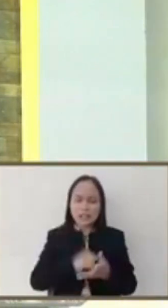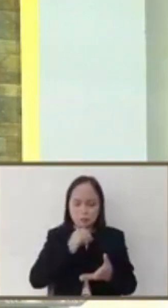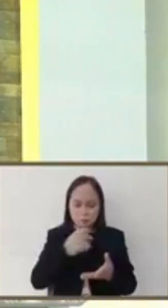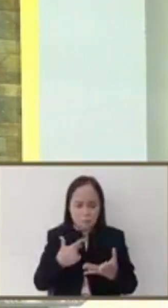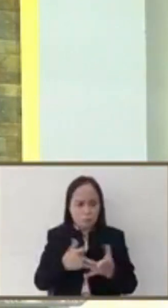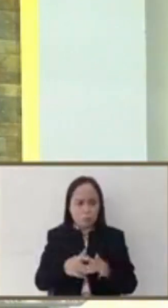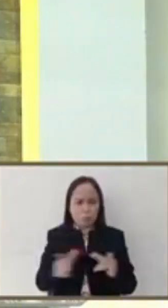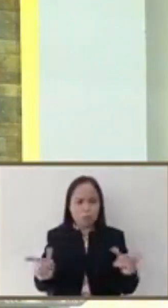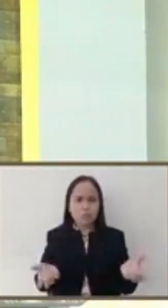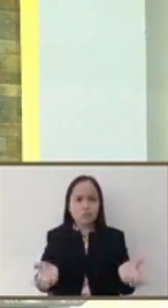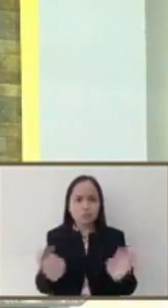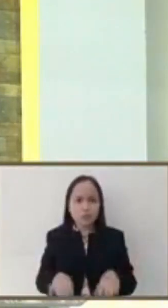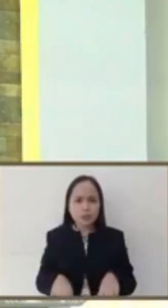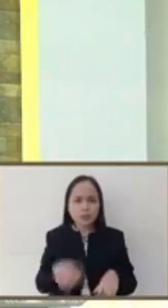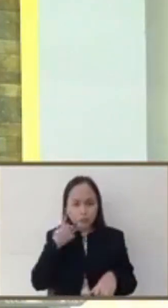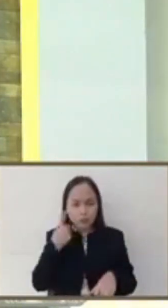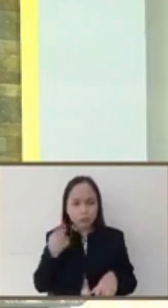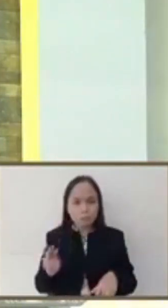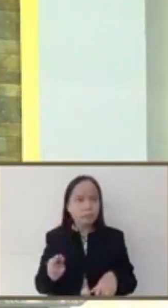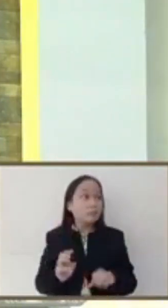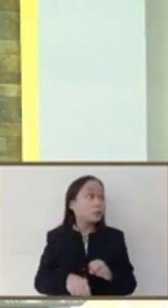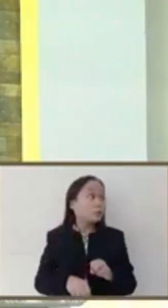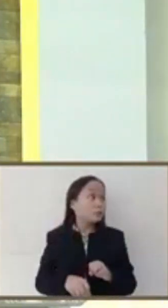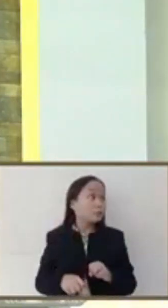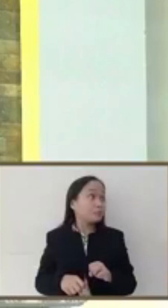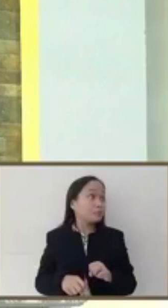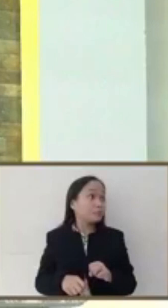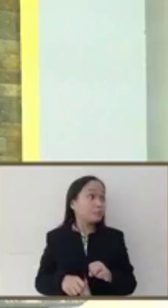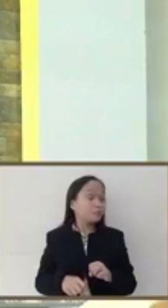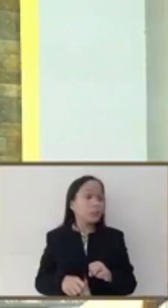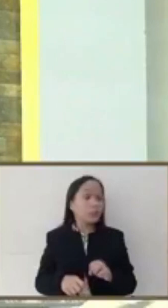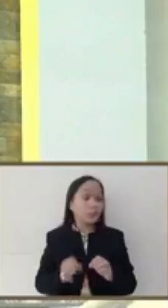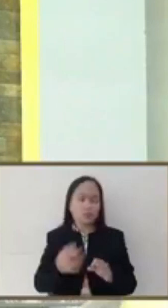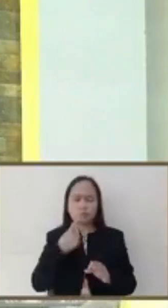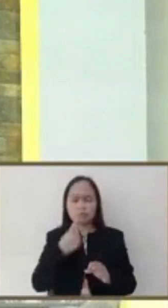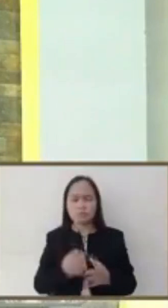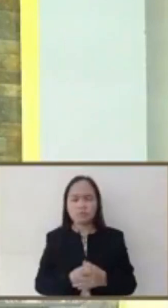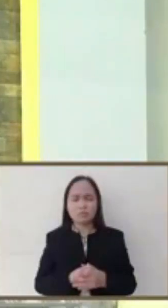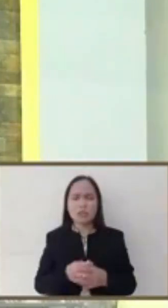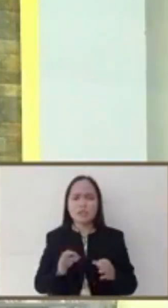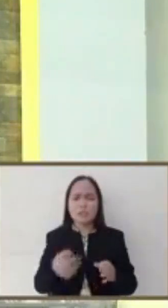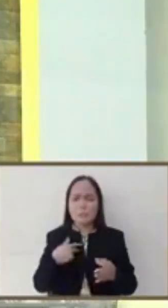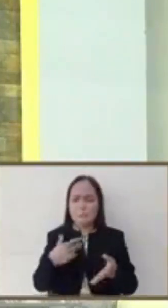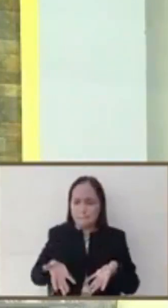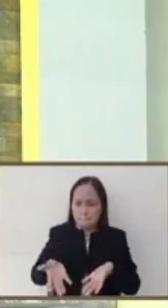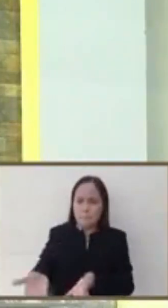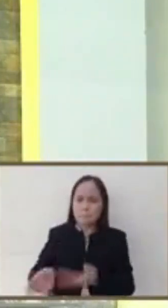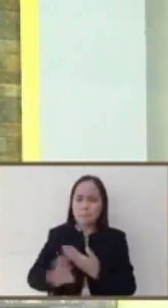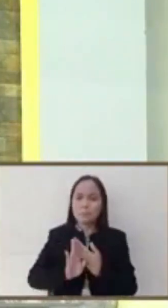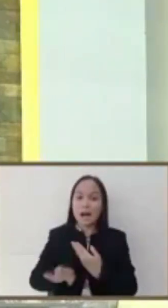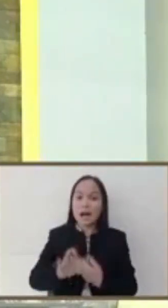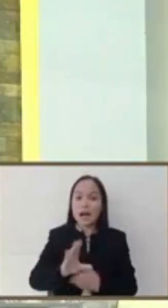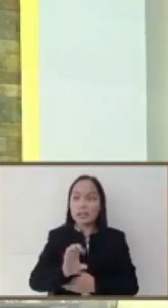kanila. And then, pagka iniisip kong ganun, na parabang ibinabalik nila sa akin yung credit, you understand what I'm